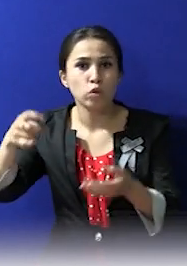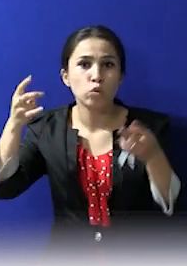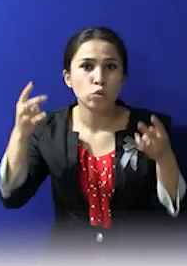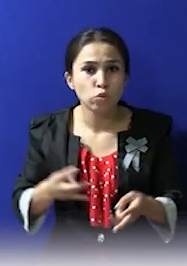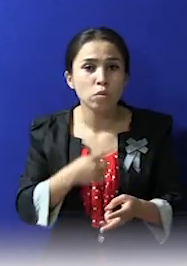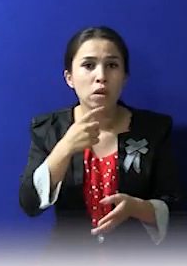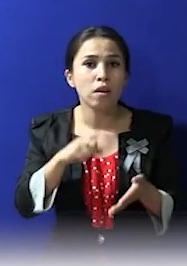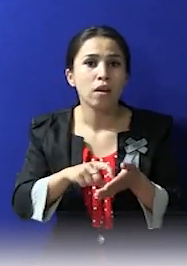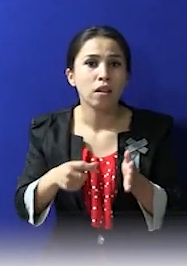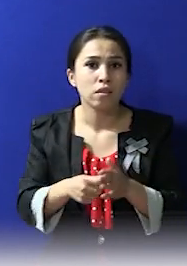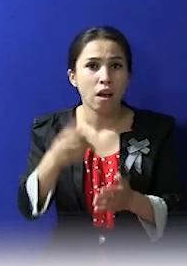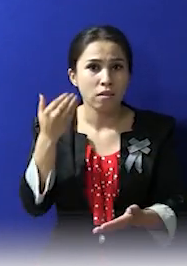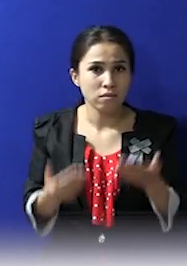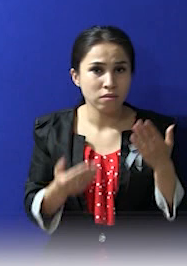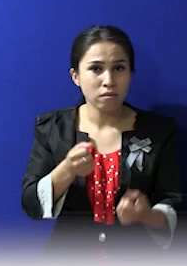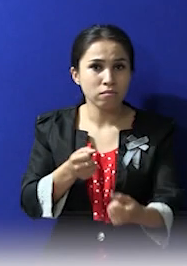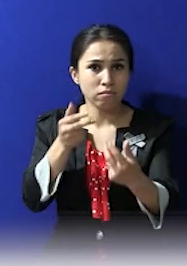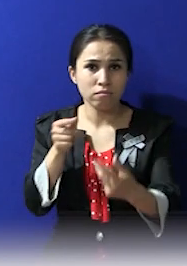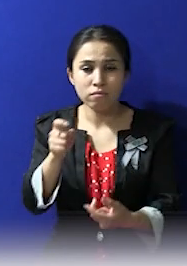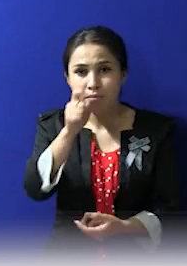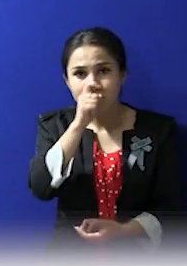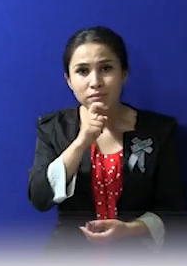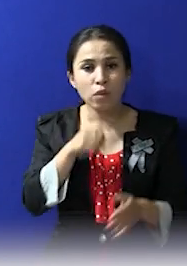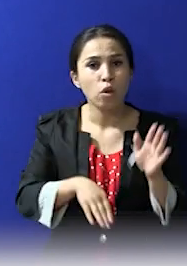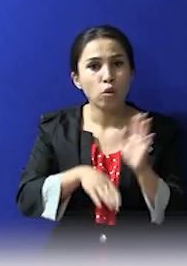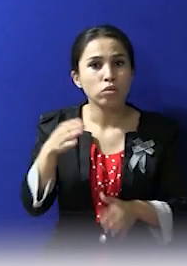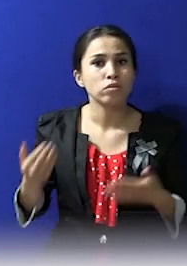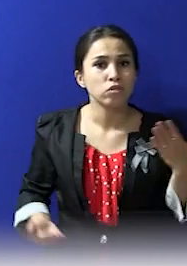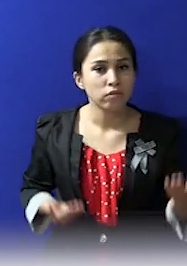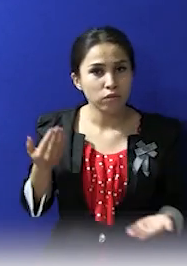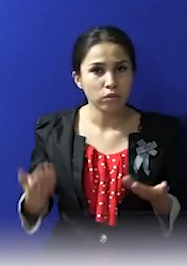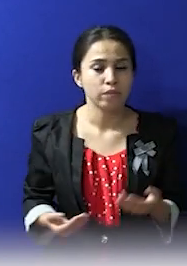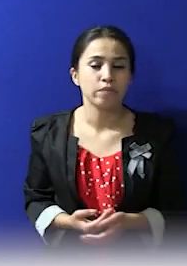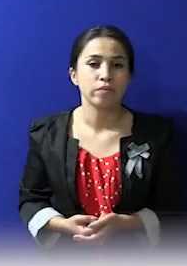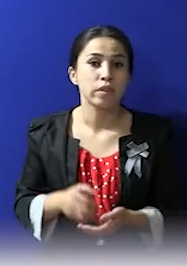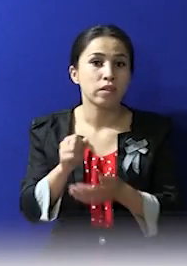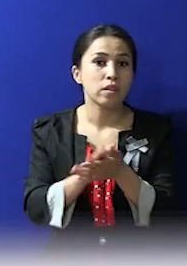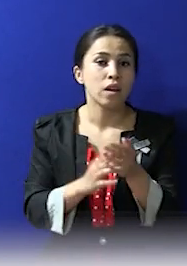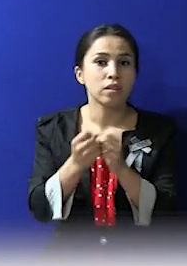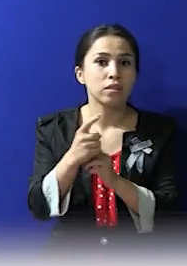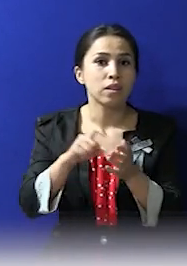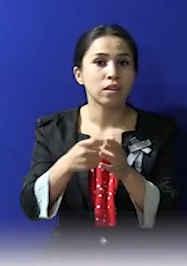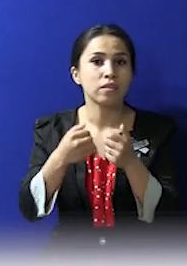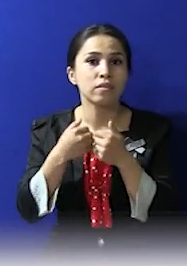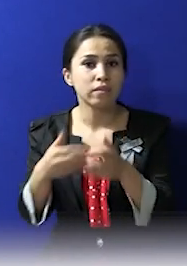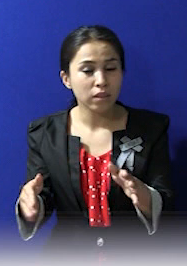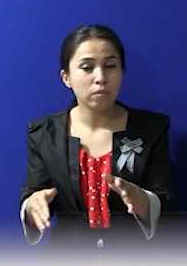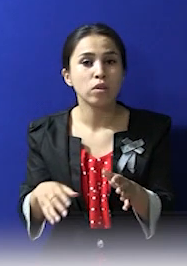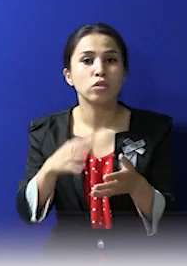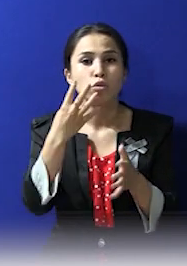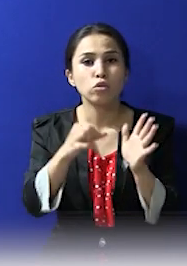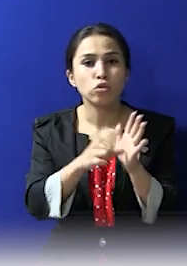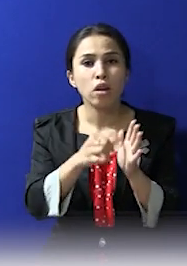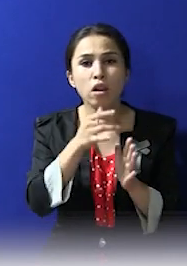вызывает вопросы. К примеру, стихийные свалки обладают удивительной живучестью и быстро появляются снова. Это показывает отсутствие